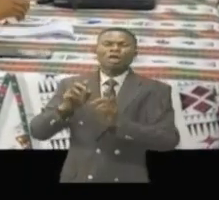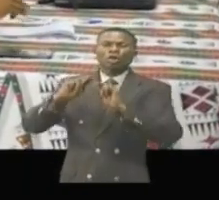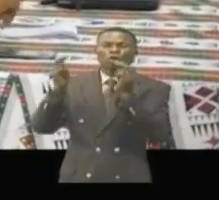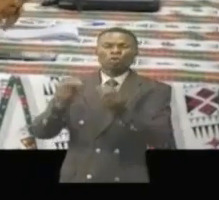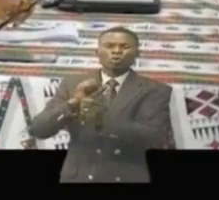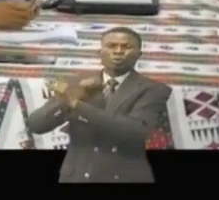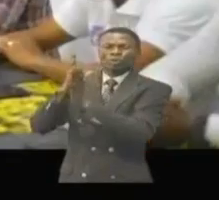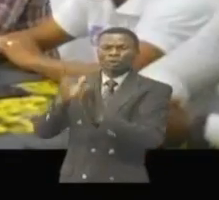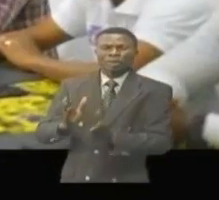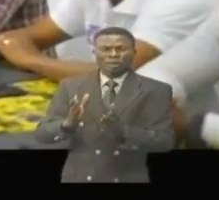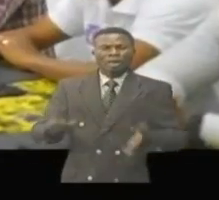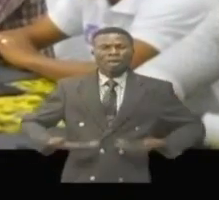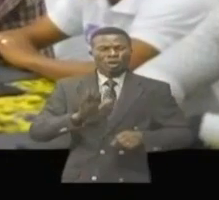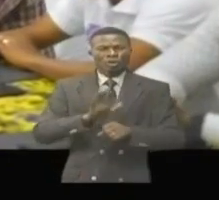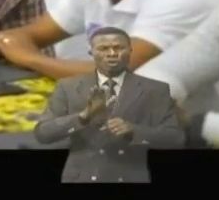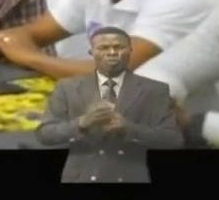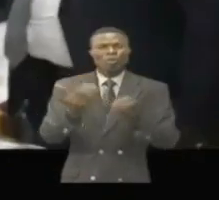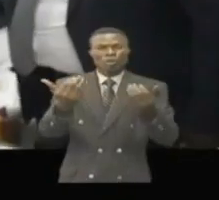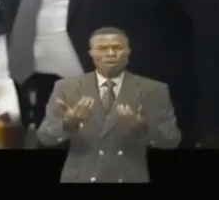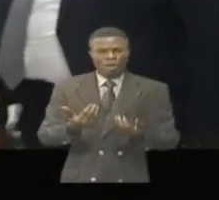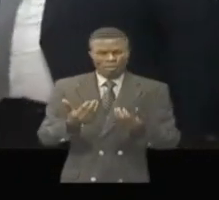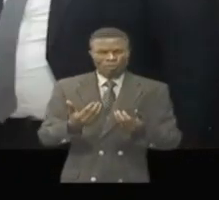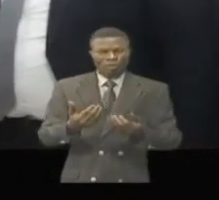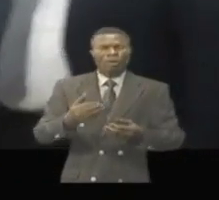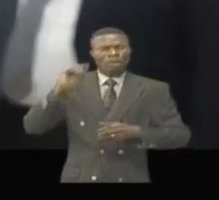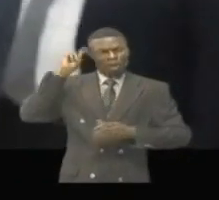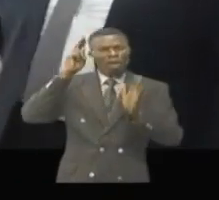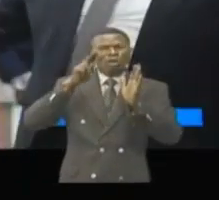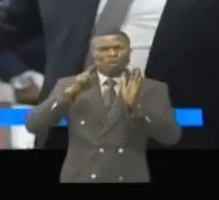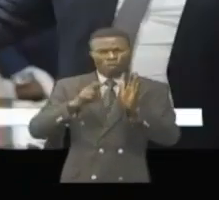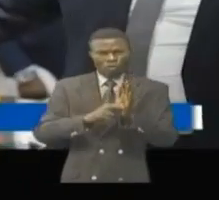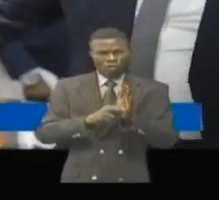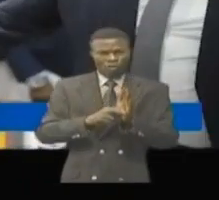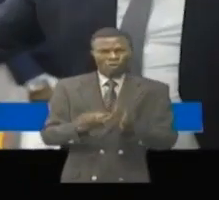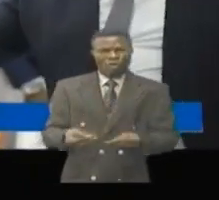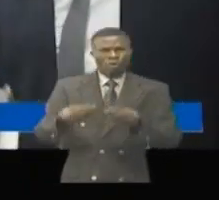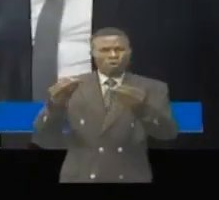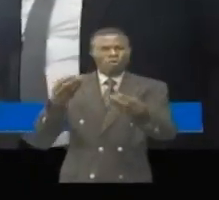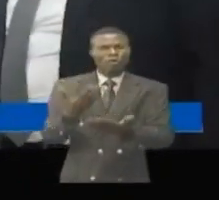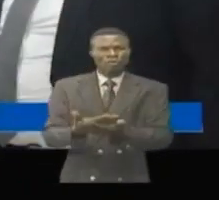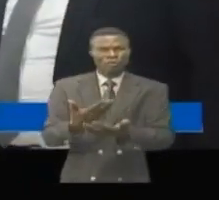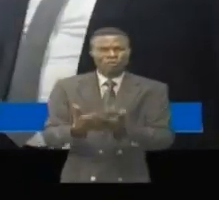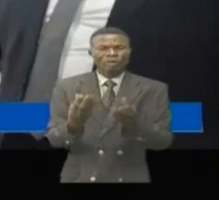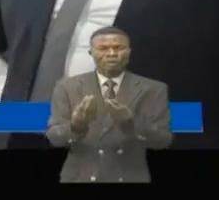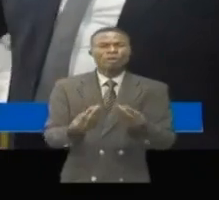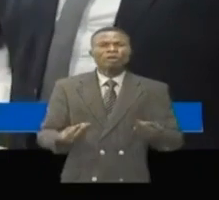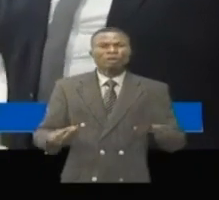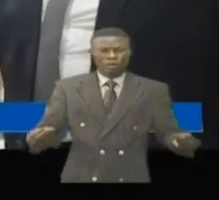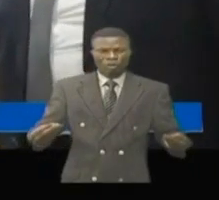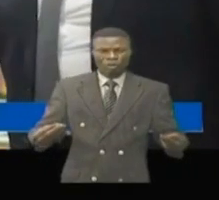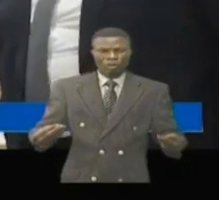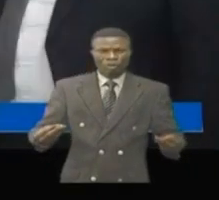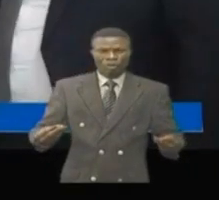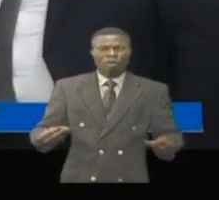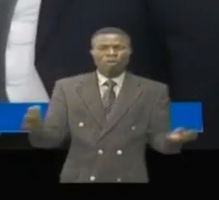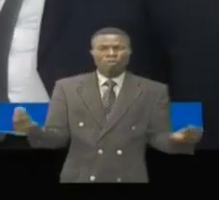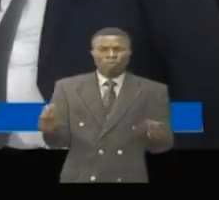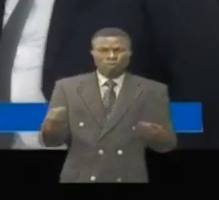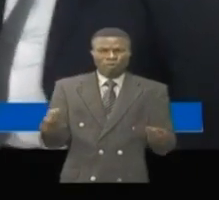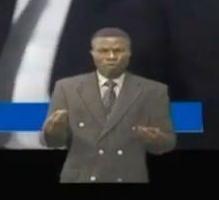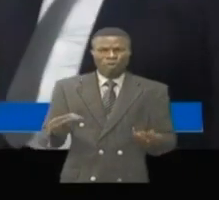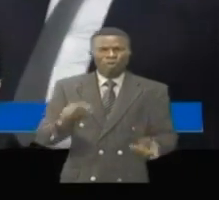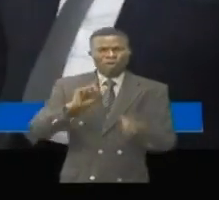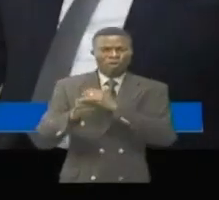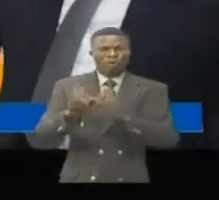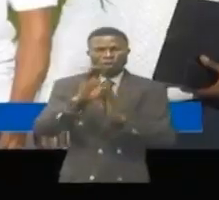salué la volonté exprimée par l'exécutif national dans la mise en œuvre rapide des résolutions prises afin d'améliorer